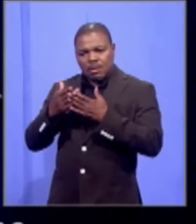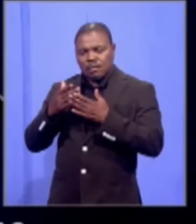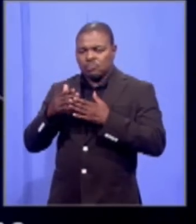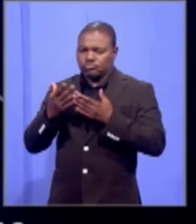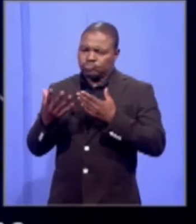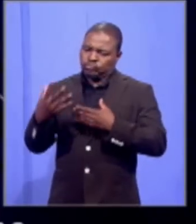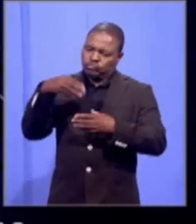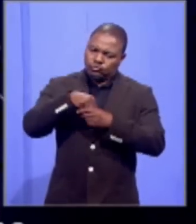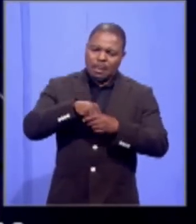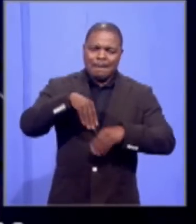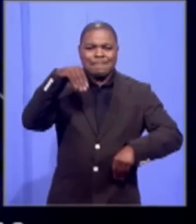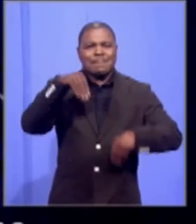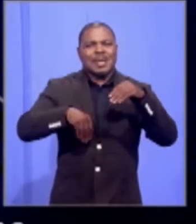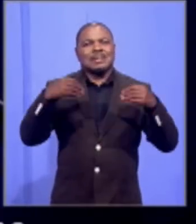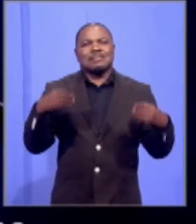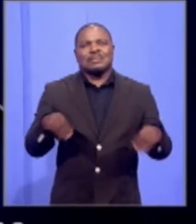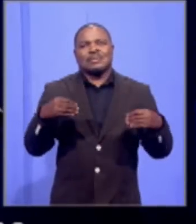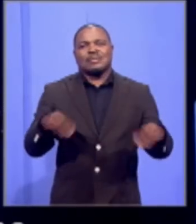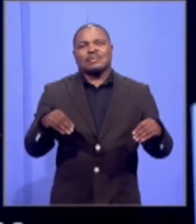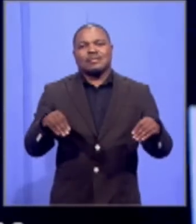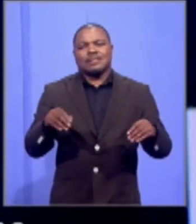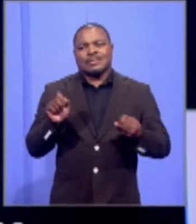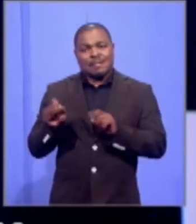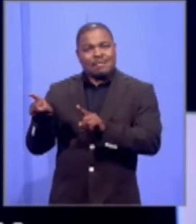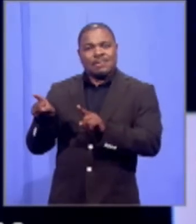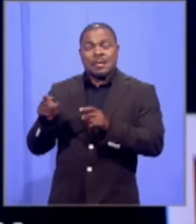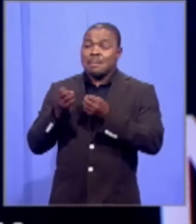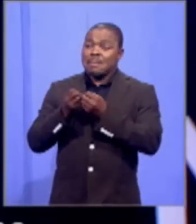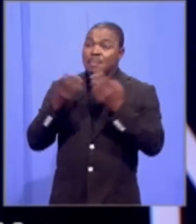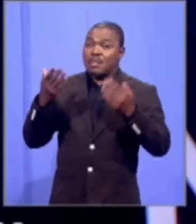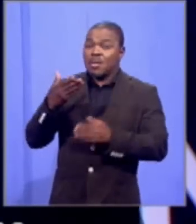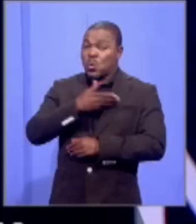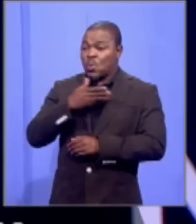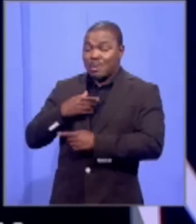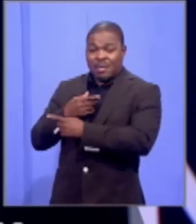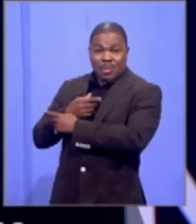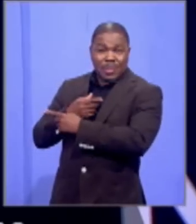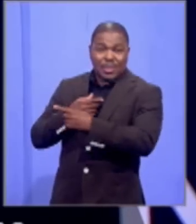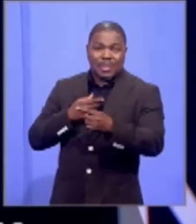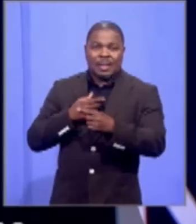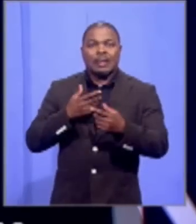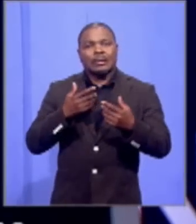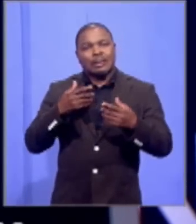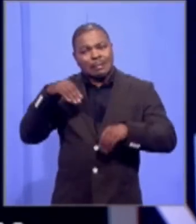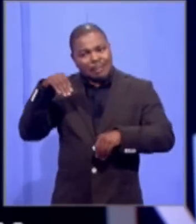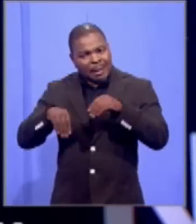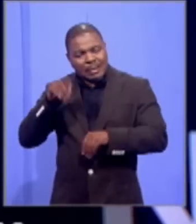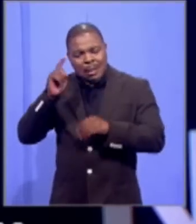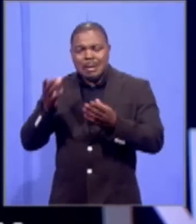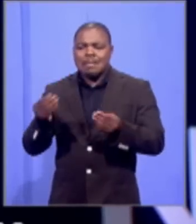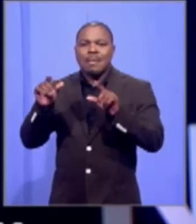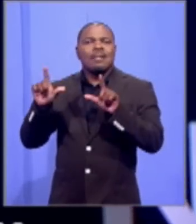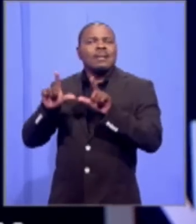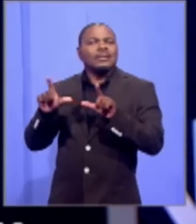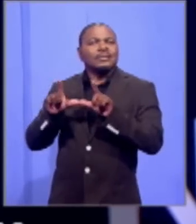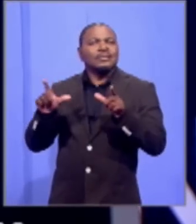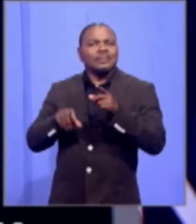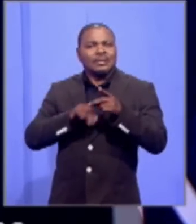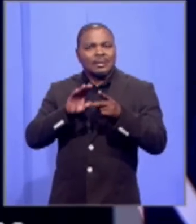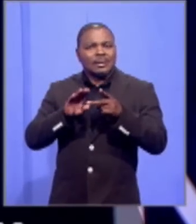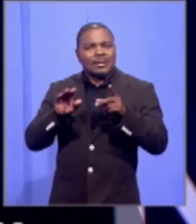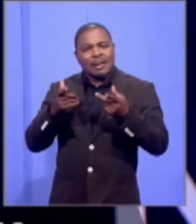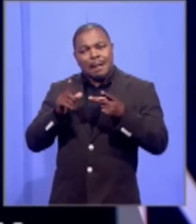maena and bomme ba bangata ba sentse ba maena ba na le di-license tsa gore ba ka maena